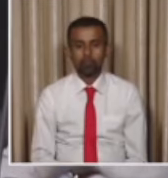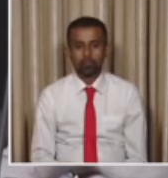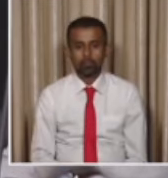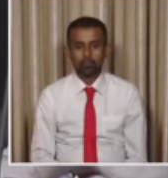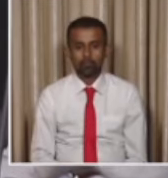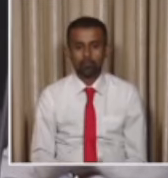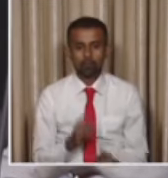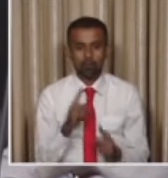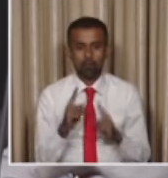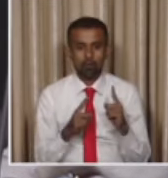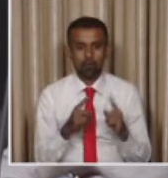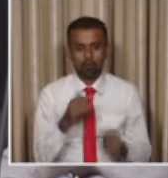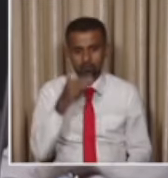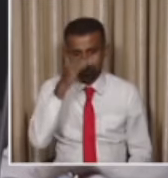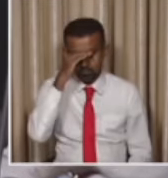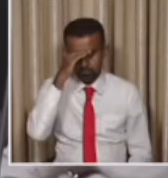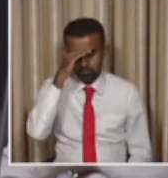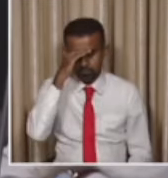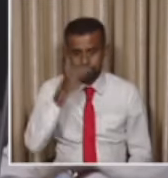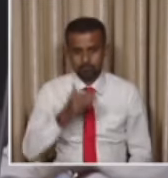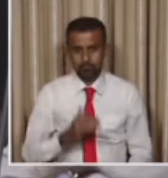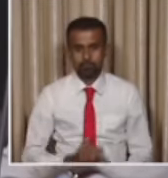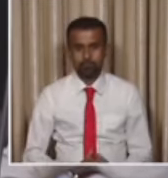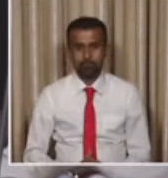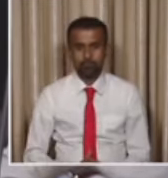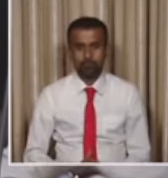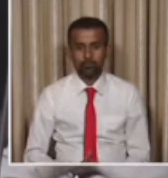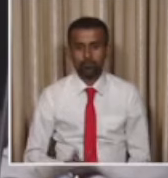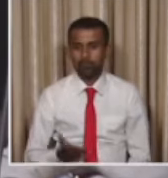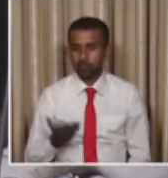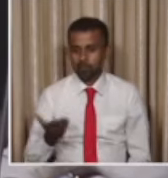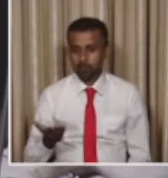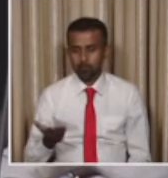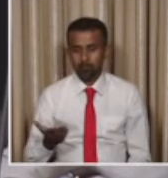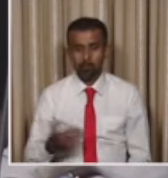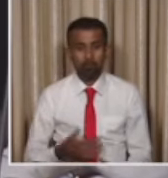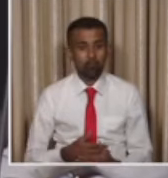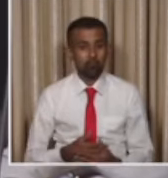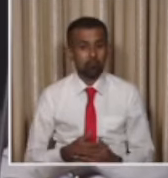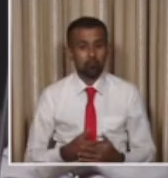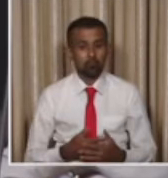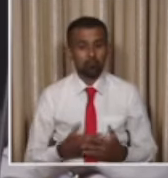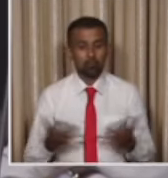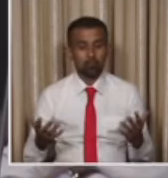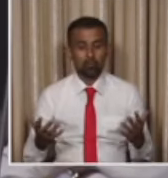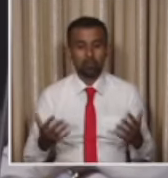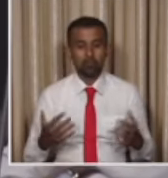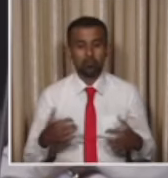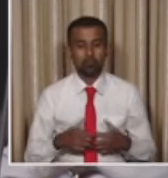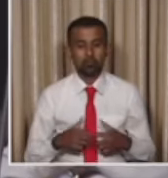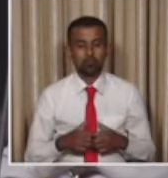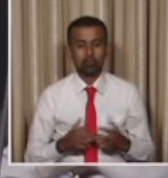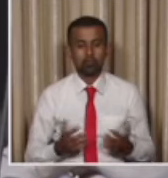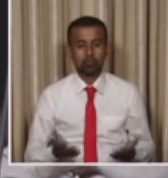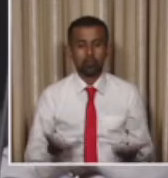කරු කතානායකතුමනි, මේ දැවැන්ත අර්බුදයේ ඇති වුණේ